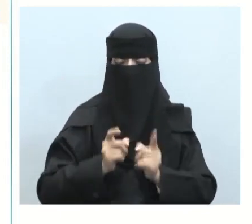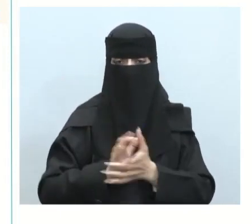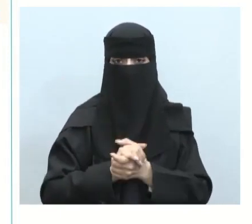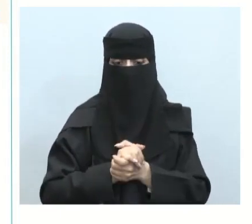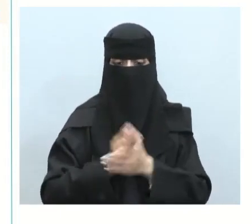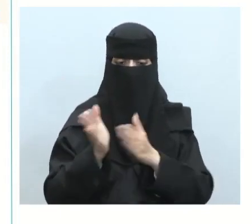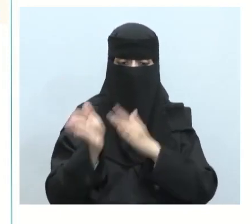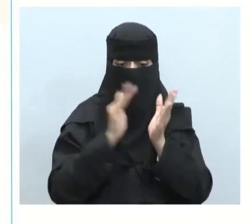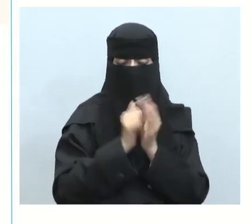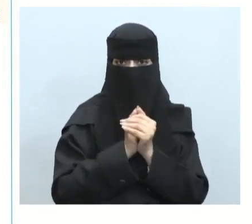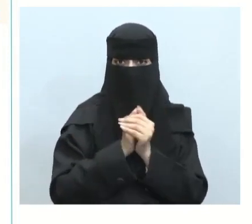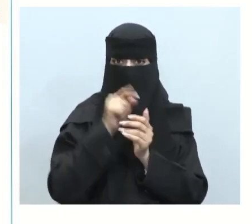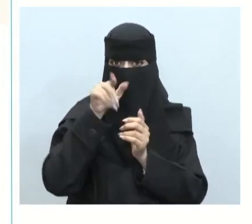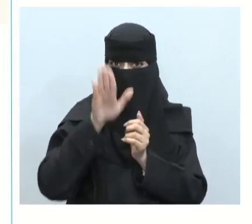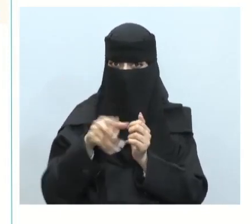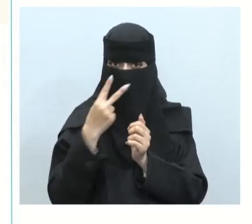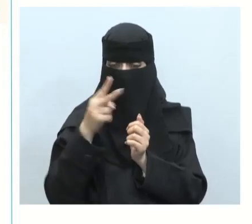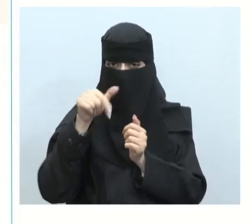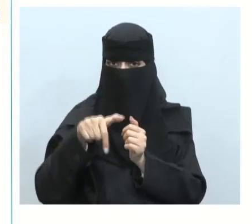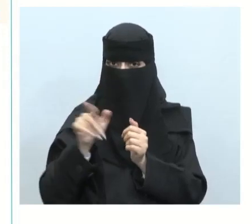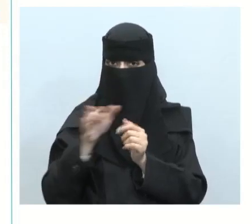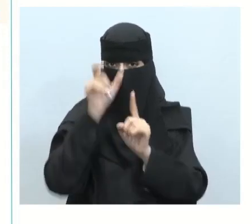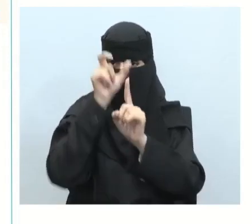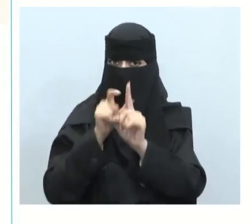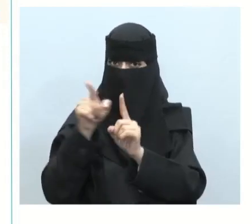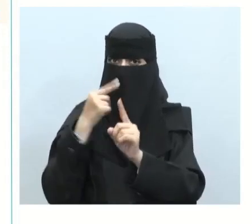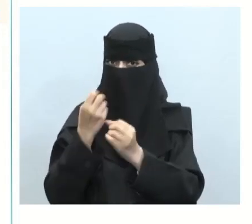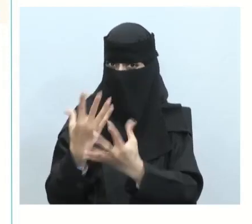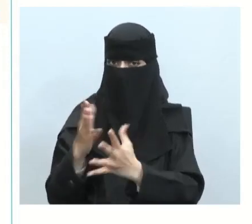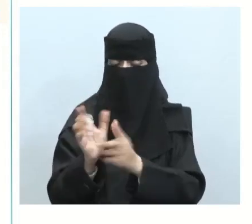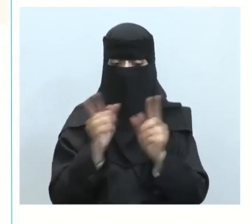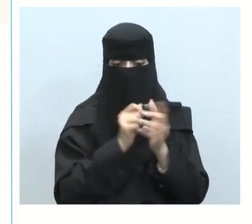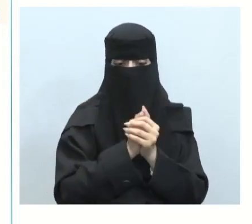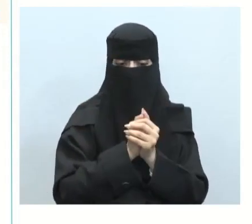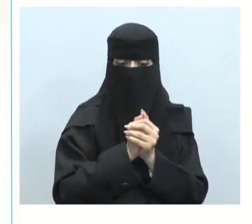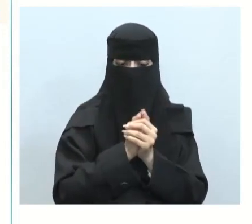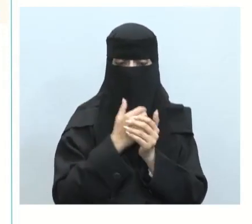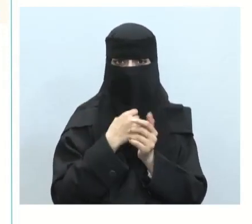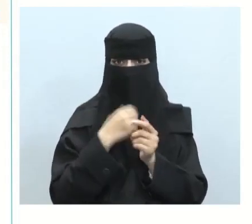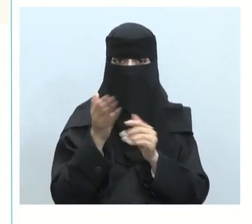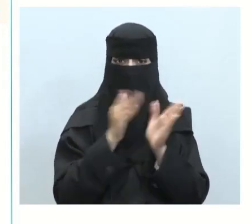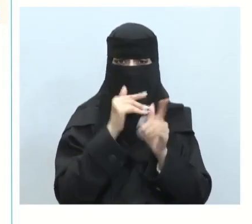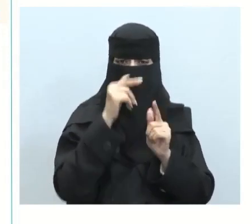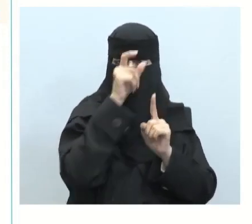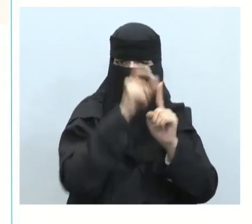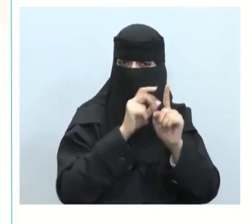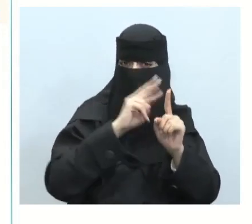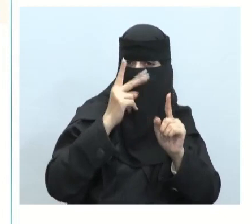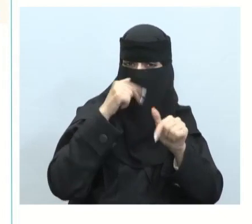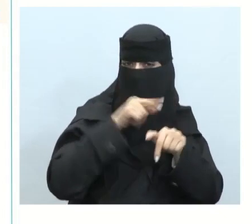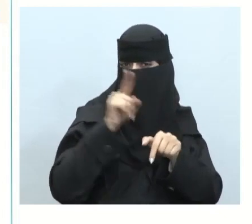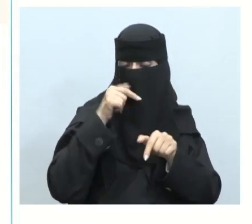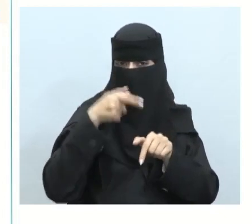المحدده اذا هذه وجهه نظر مؤيدوا الاداره الكلاسيكيه عمدوا الى تحديد اقل عدد من الخطوات